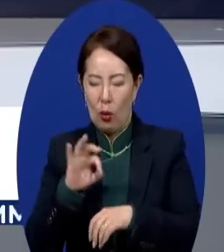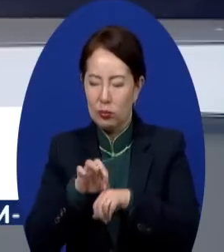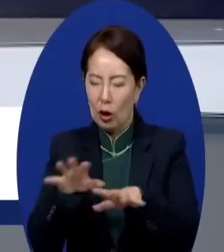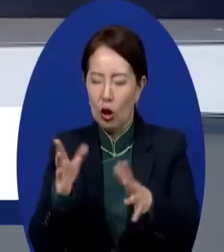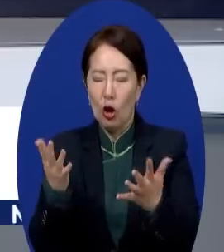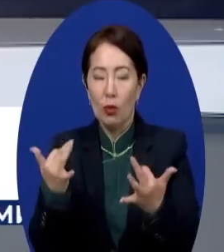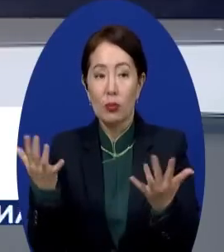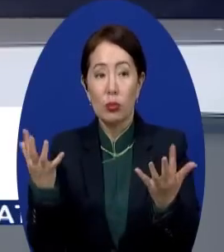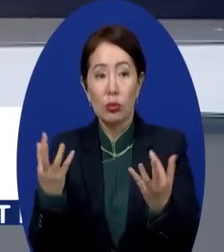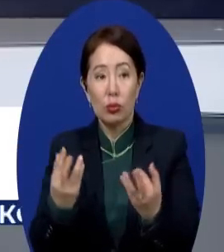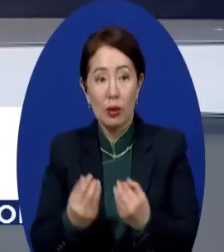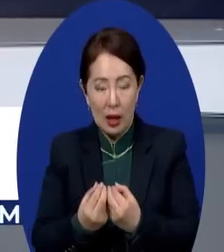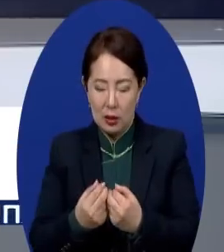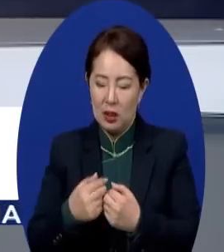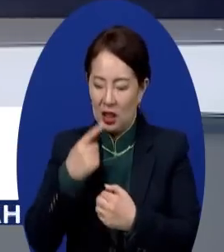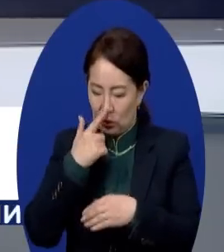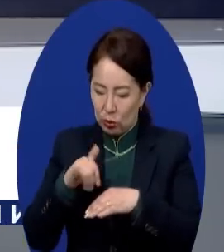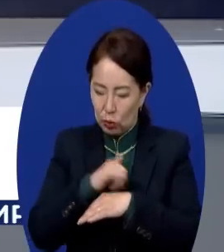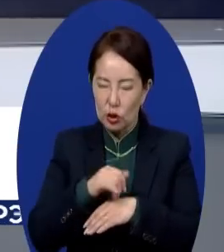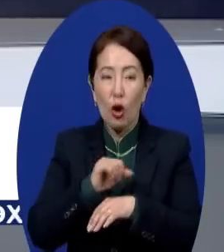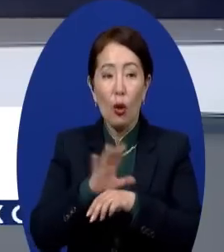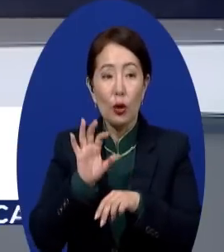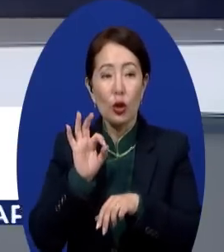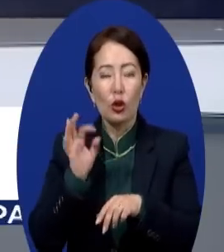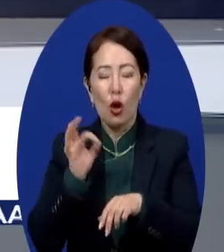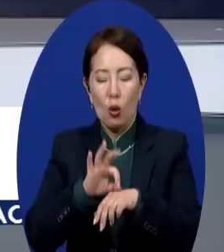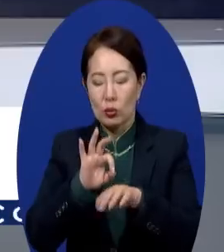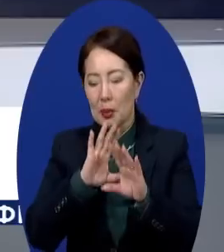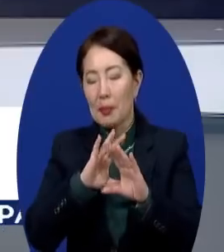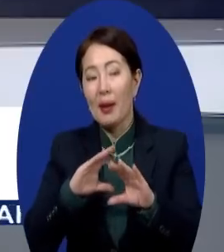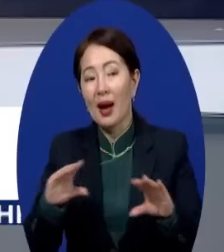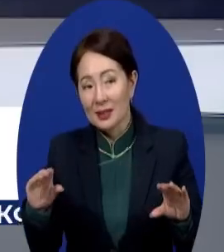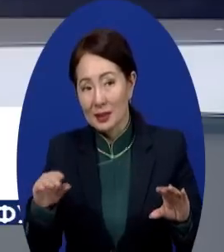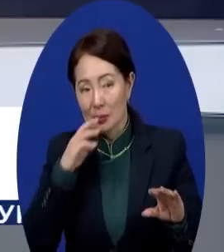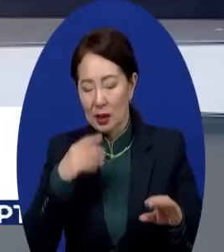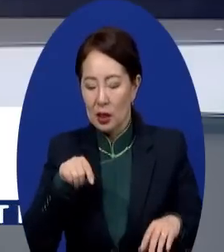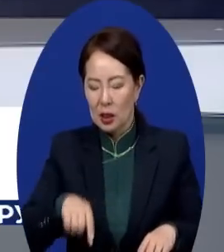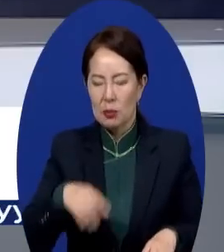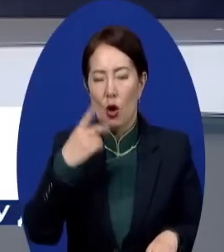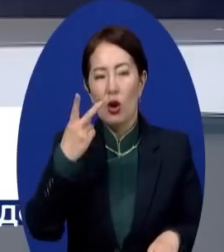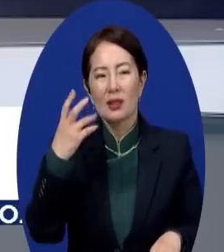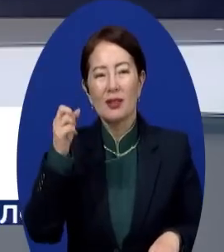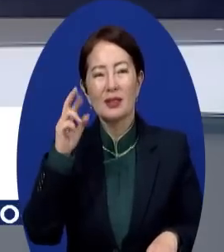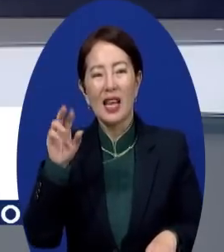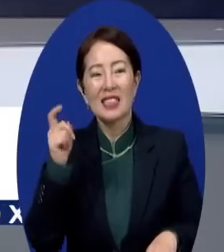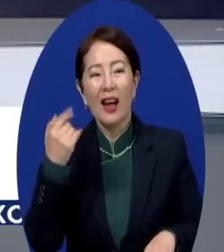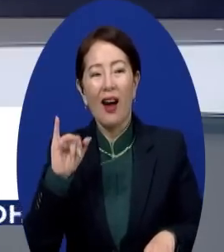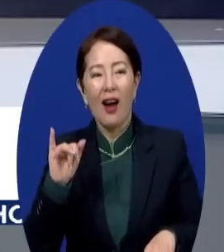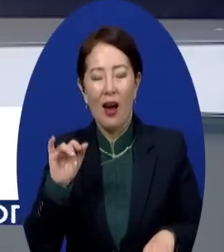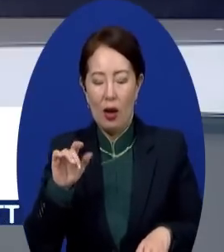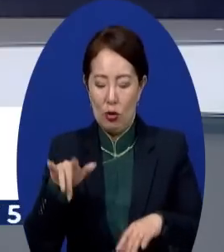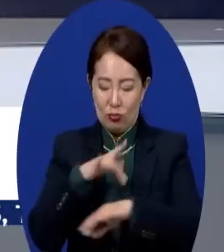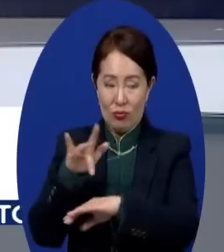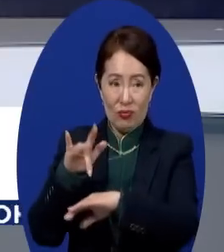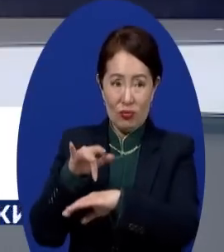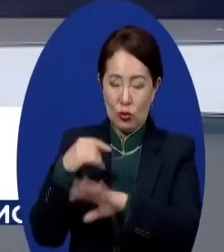орон даяар цар тахлын нөхцөл байдал тогтворжиж байгааг өчигдөр мэдээлсэн. Иймээс 25 сая гаруй хүн амтай Шанхай хотын захиргаа